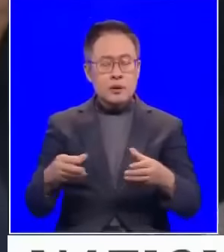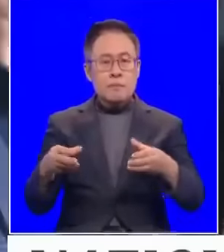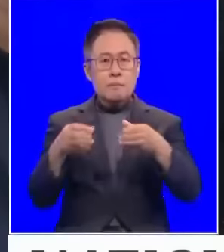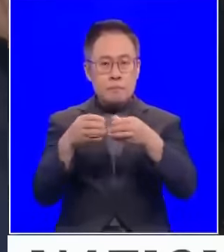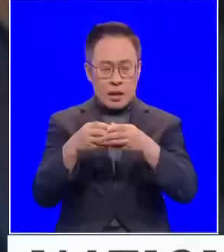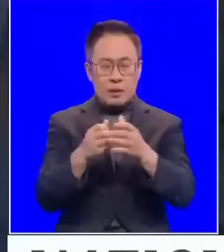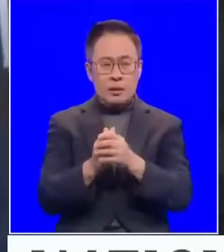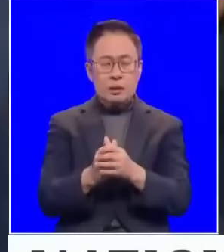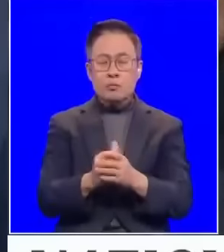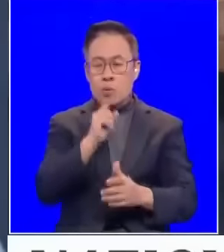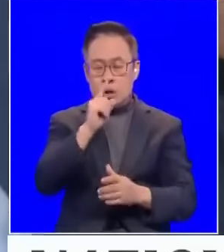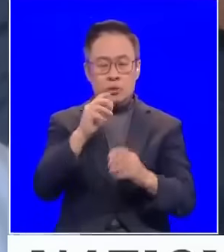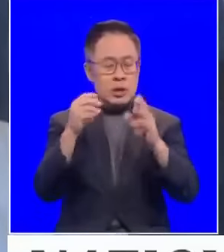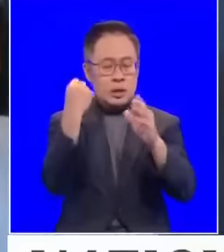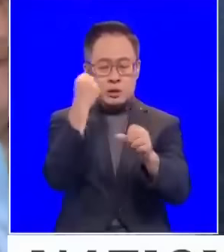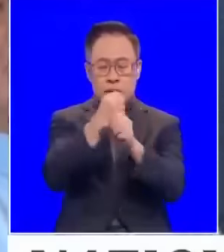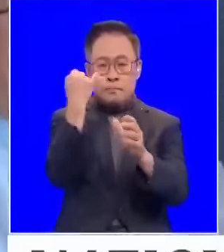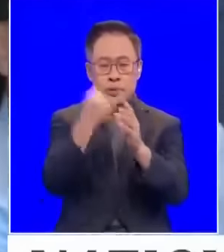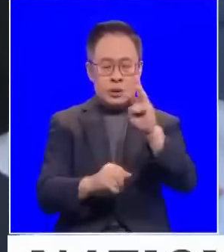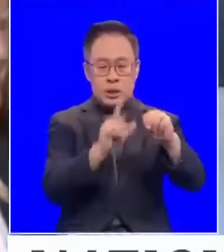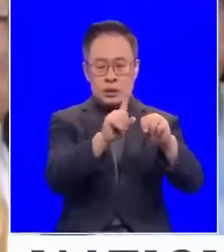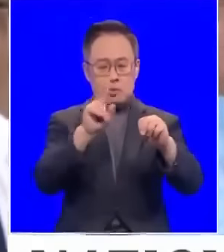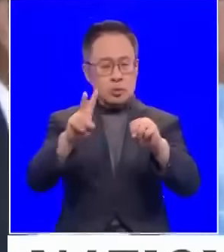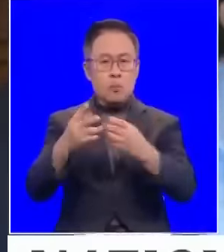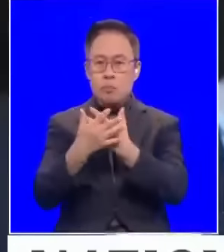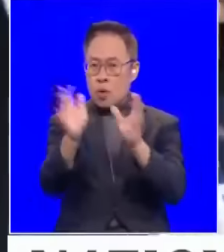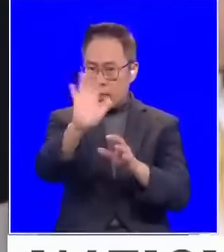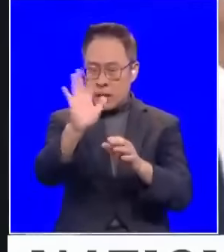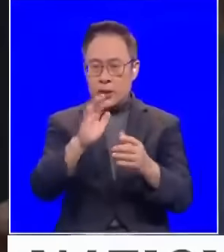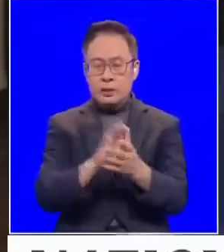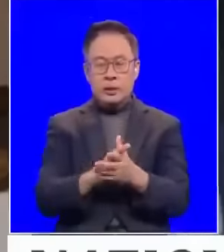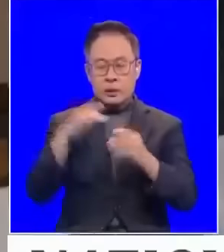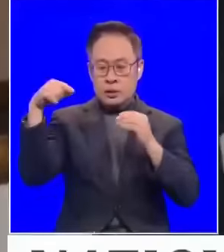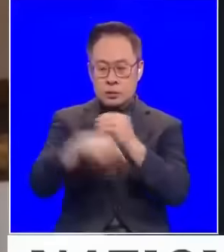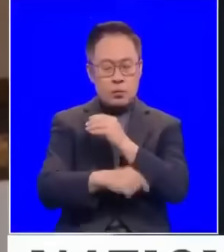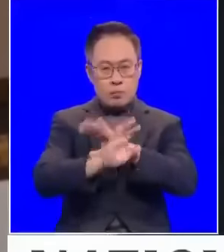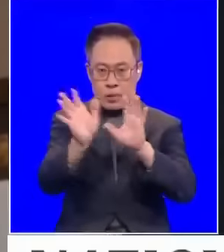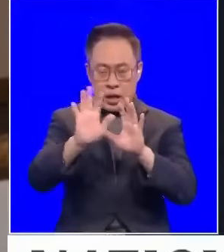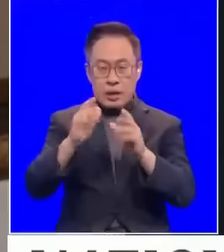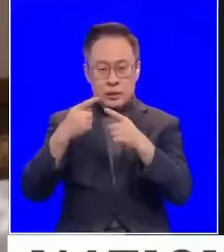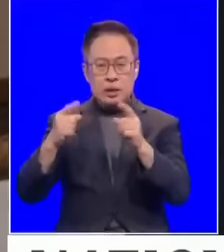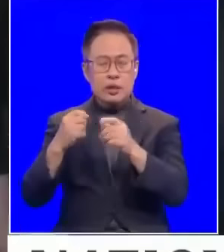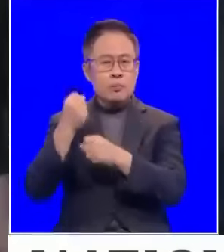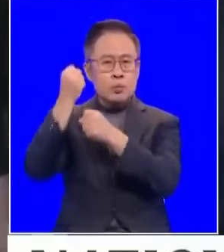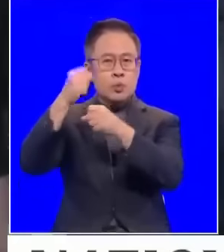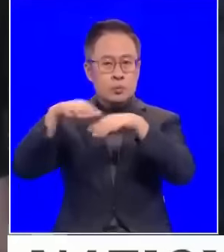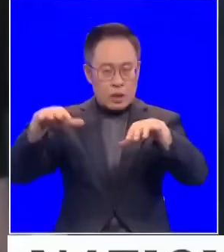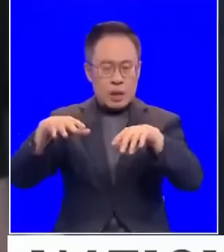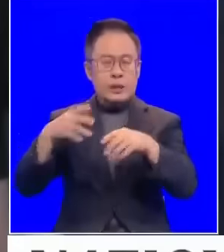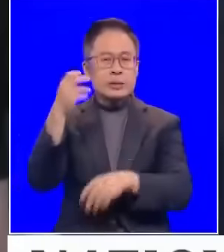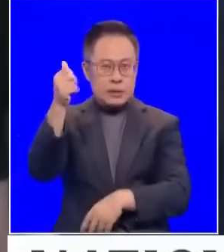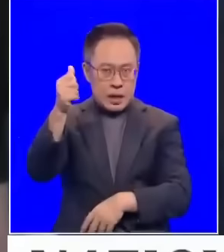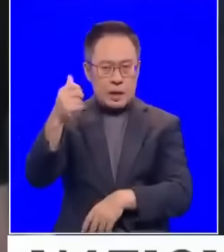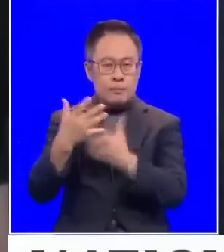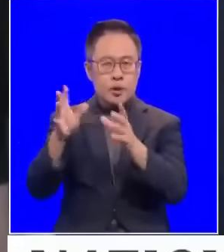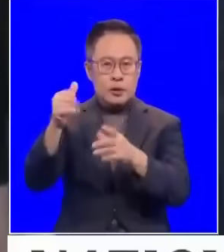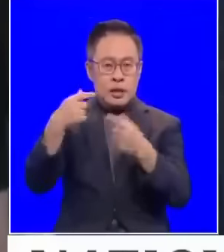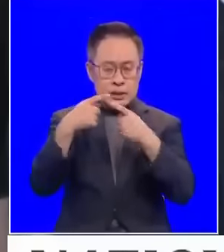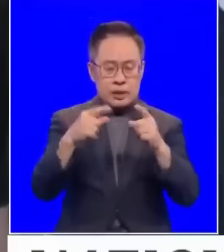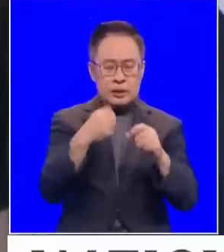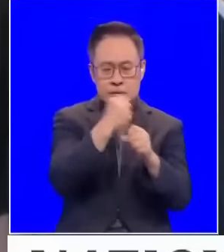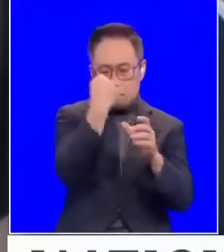าในคดีอาญามาตรา112และโทษการทุจริตซึ่งเป็นจุดยืนของพรรคอยู่แล้วทุกพรรคก็มีแนวทางที่ค่อนข้างจะคล้ายกัน